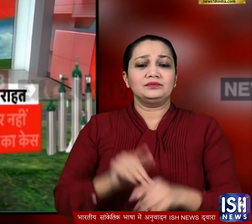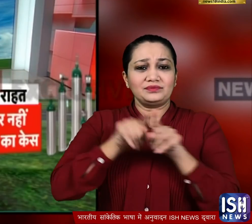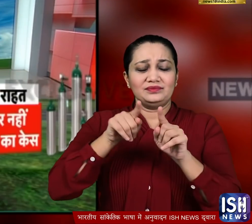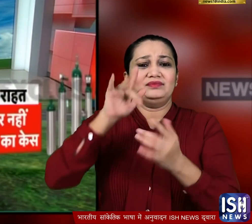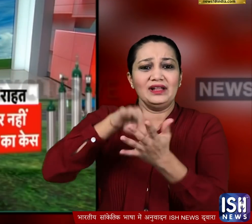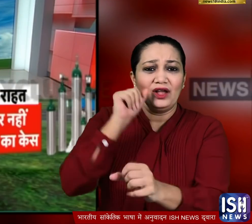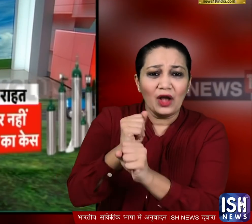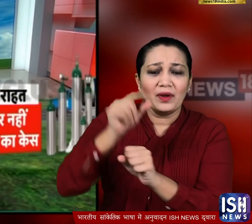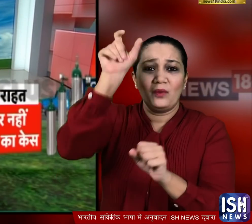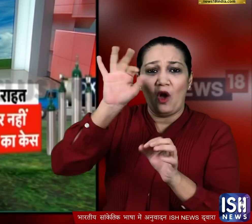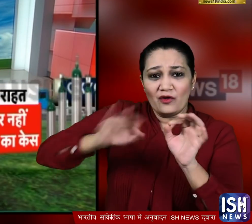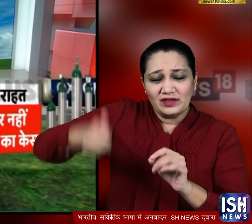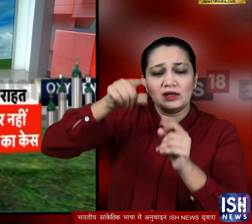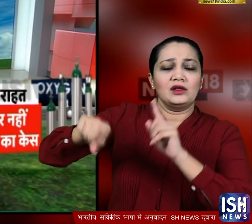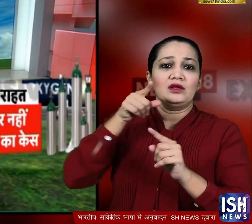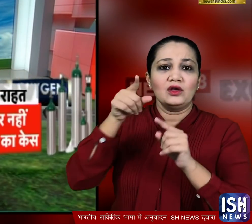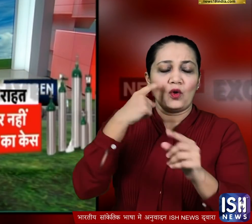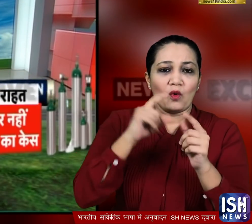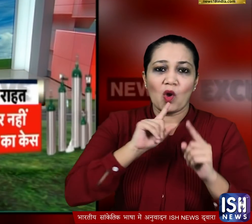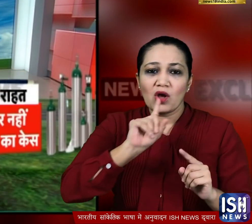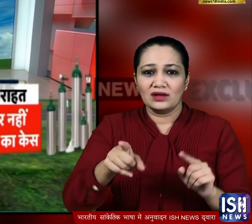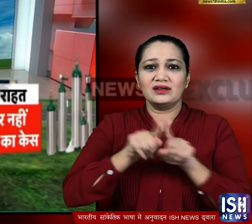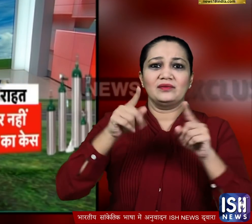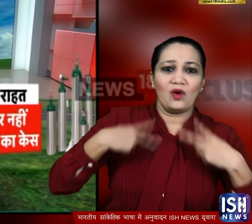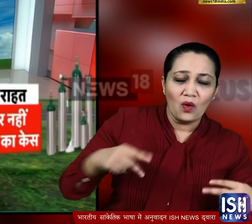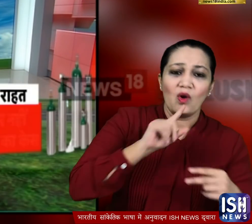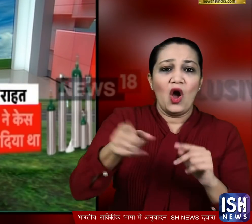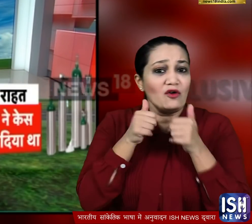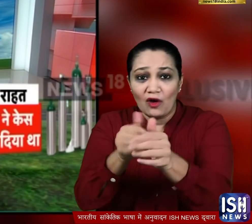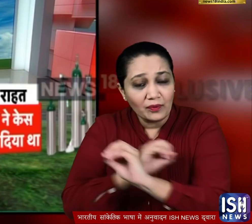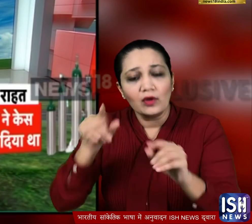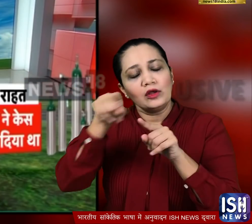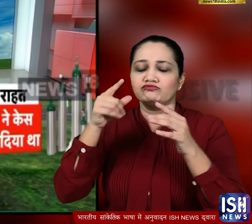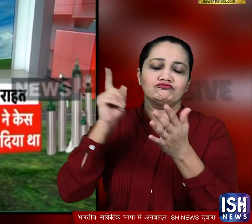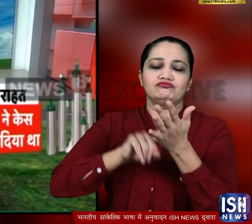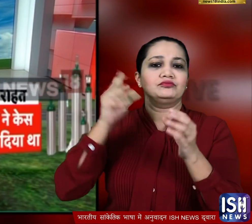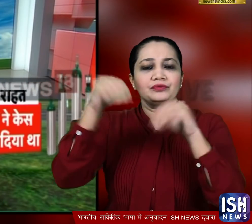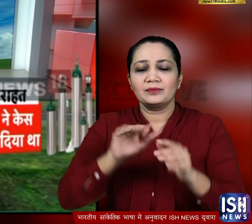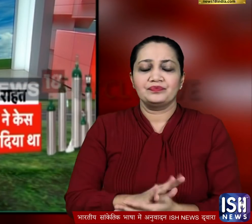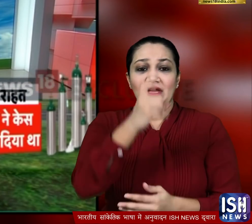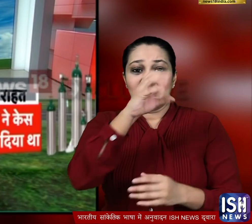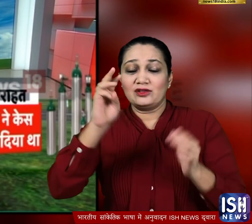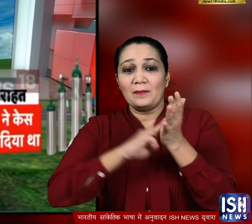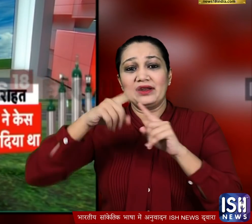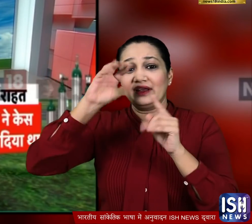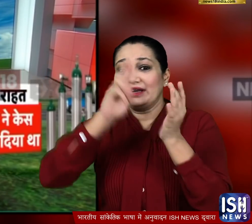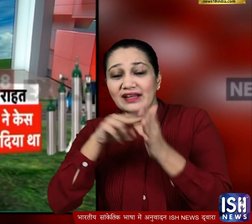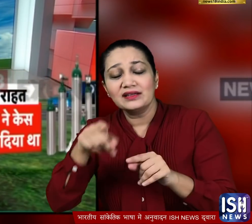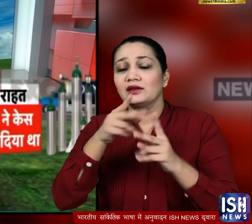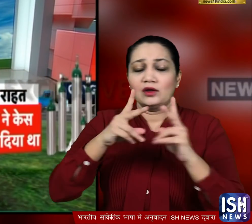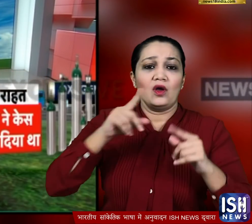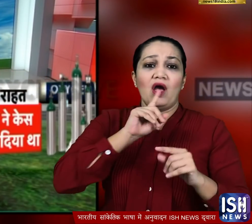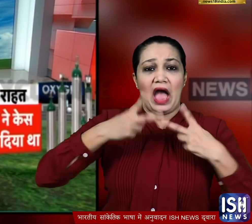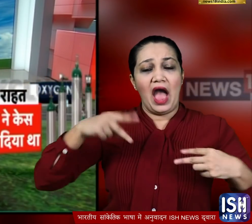सरकार के अधिकारियों पर कोर्ट की अवमानना का मुकदमा नहीं चलेगा। एक दिन पहले दिल्ली को 700 मीट्रिक टन ऑक्सीजन सप्लाई न करने की वजह